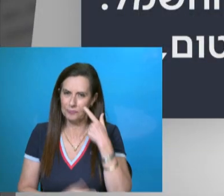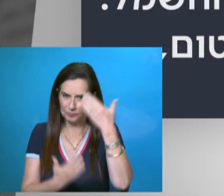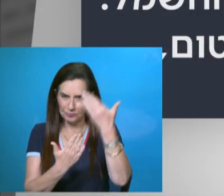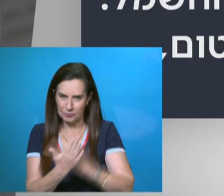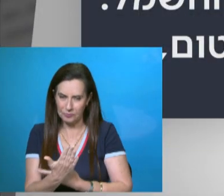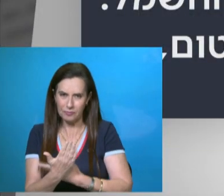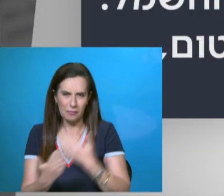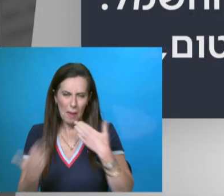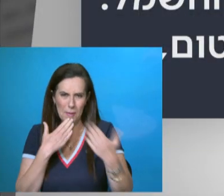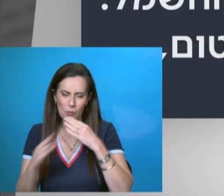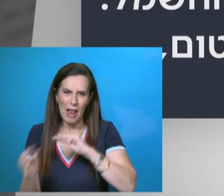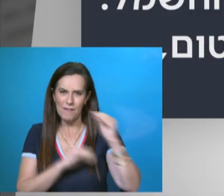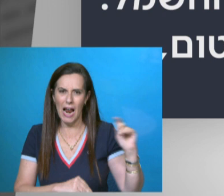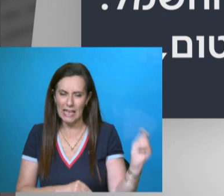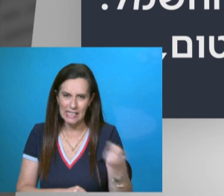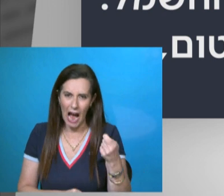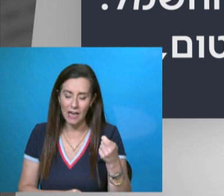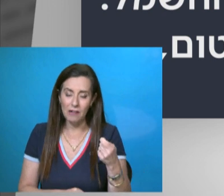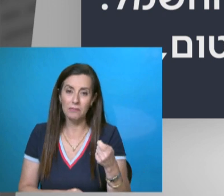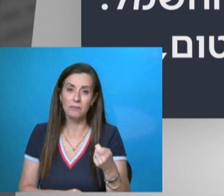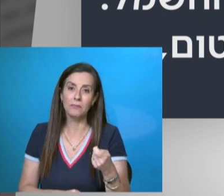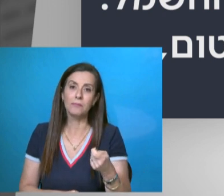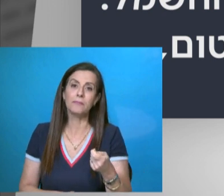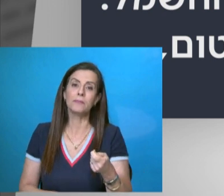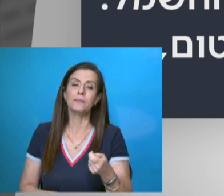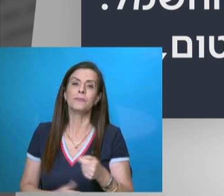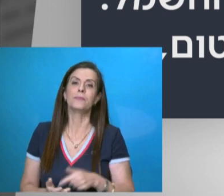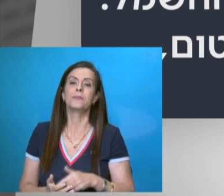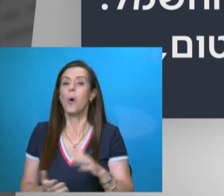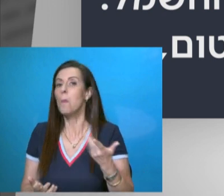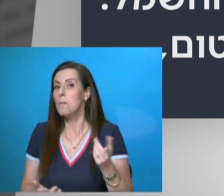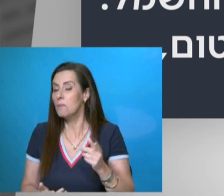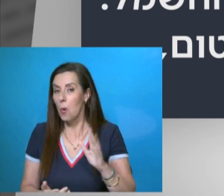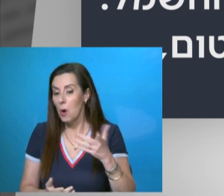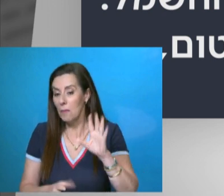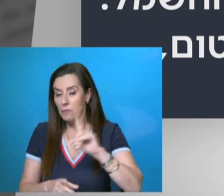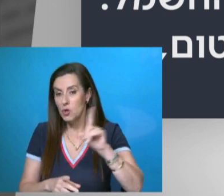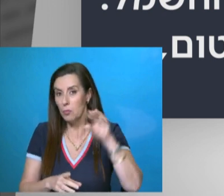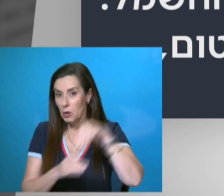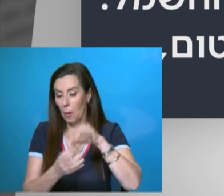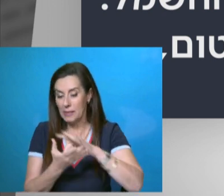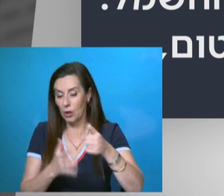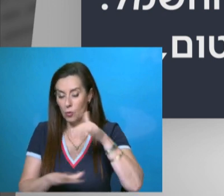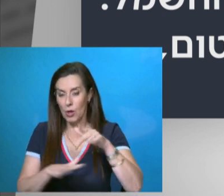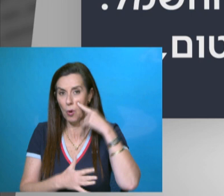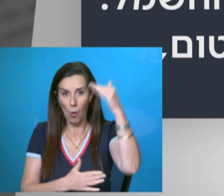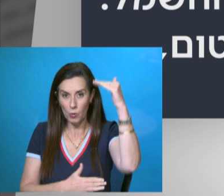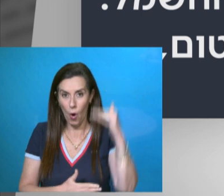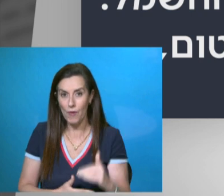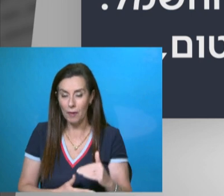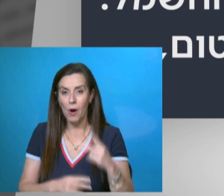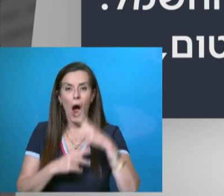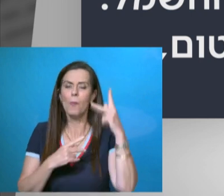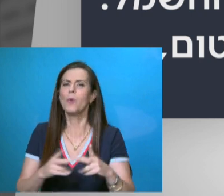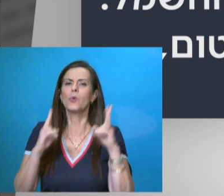על המעבר. אולי הגישה אותו משפחת נתניהו, אולי גורמים במשרד ראש הממשלה. אתם רואים, הפרויקטים תקועים